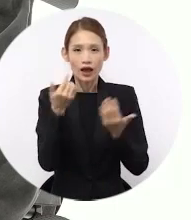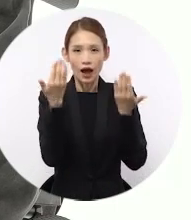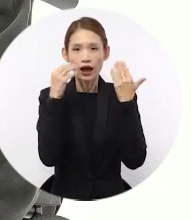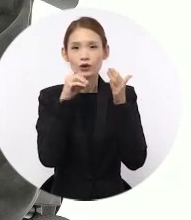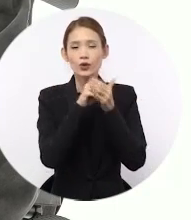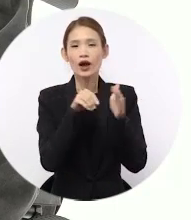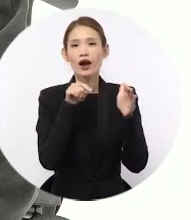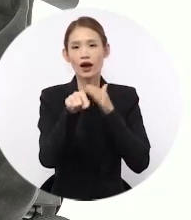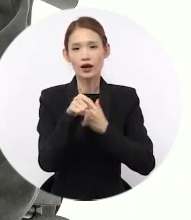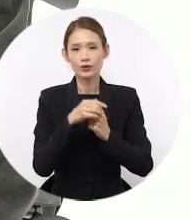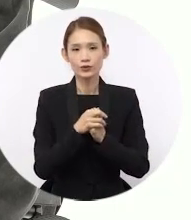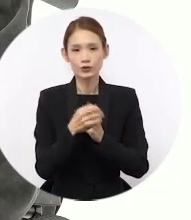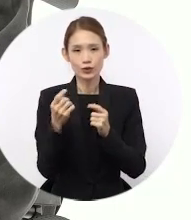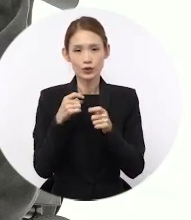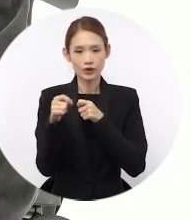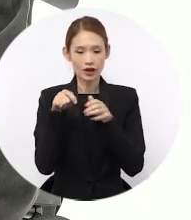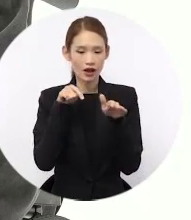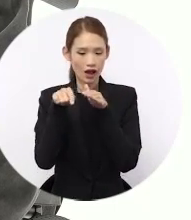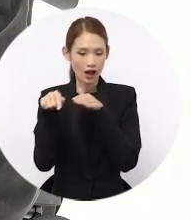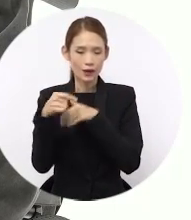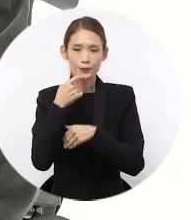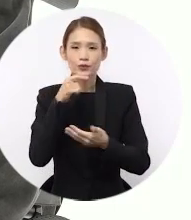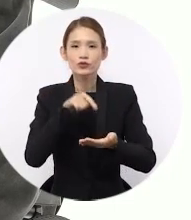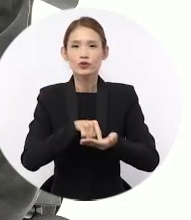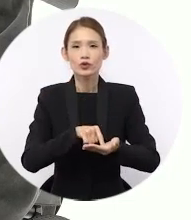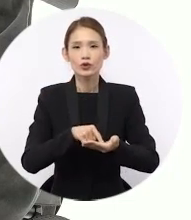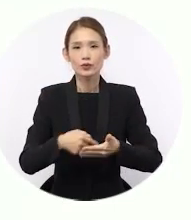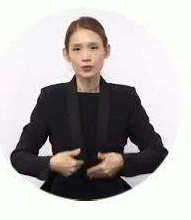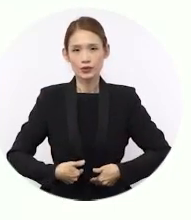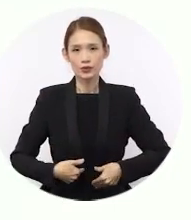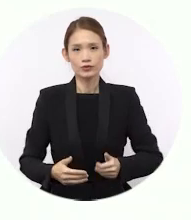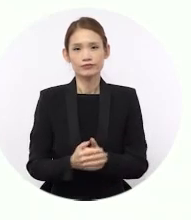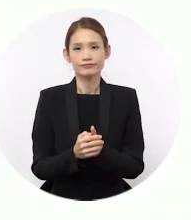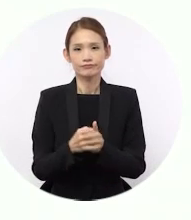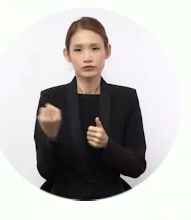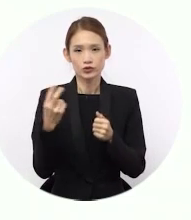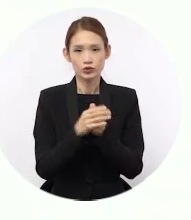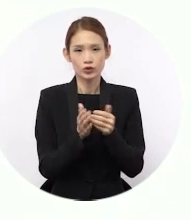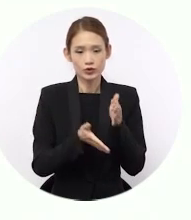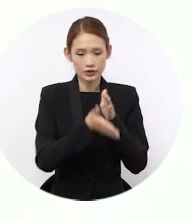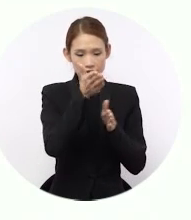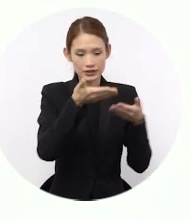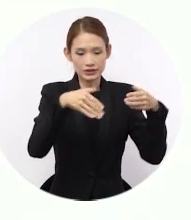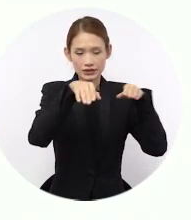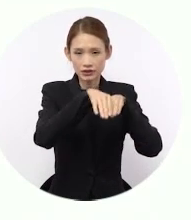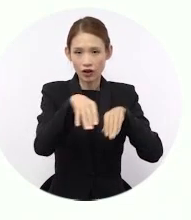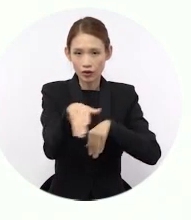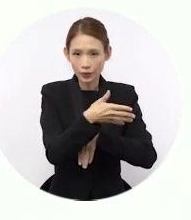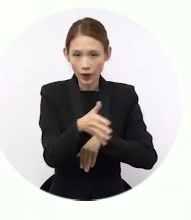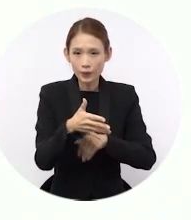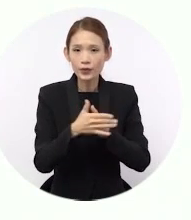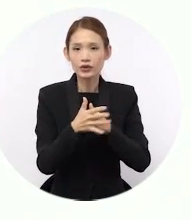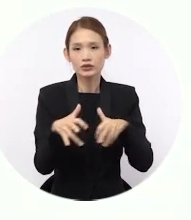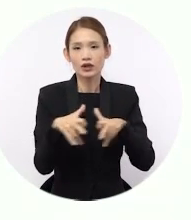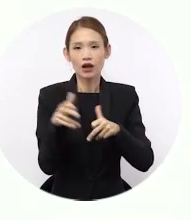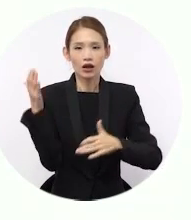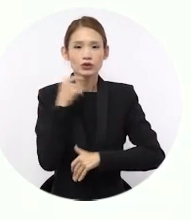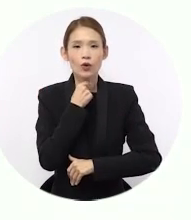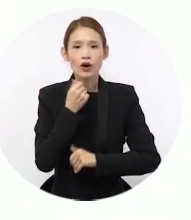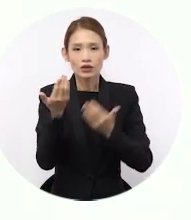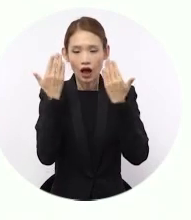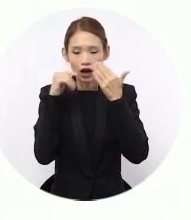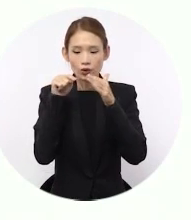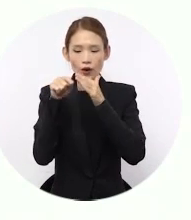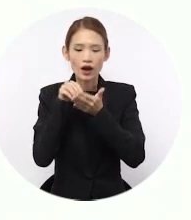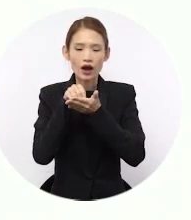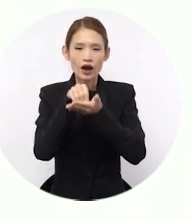학교에 가고 또 접근할 수 있어야 된다고 생각해요. 또한 시설의 부재로 장애 학생이 자신이 원하는